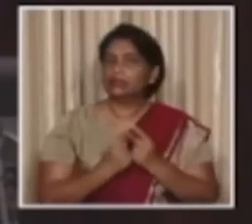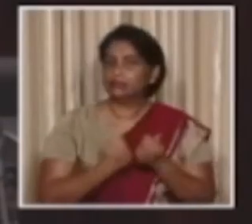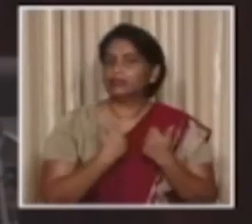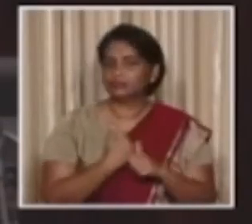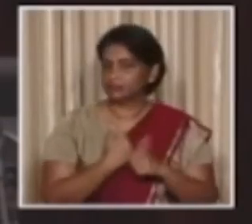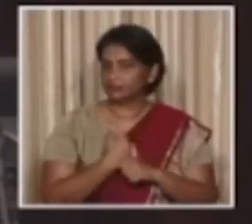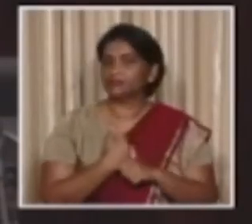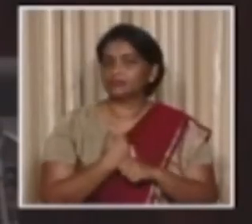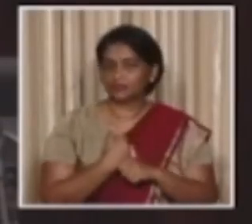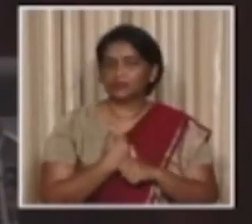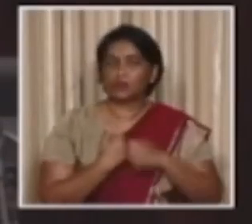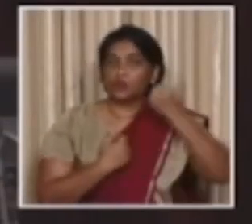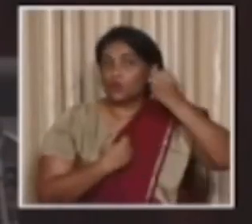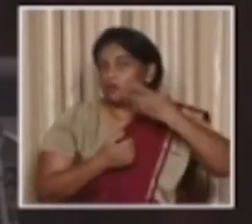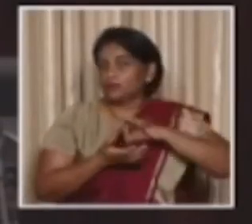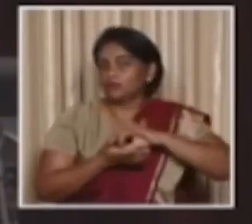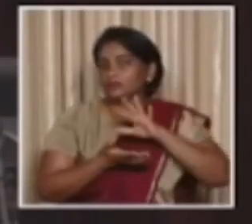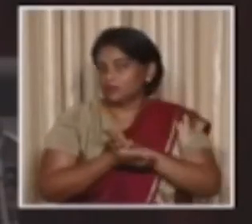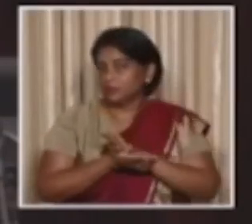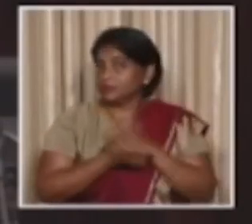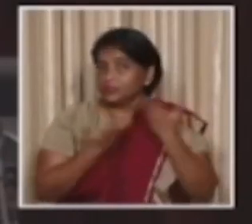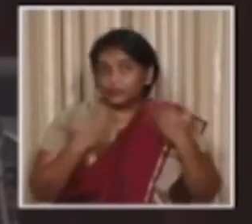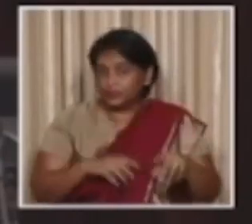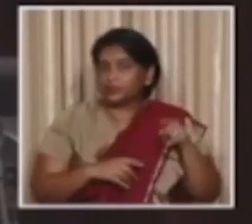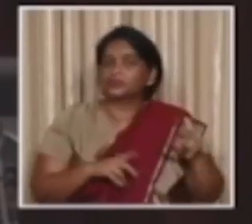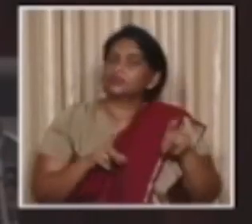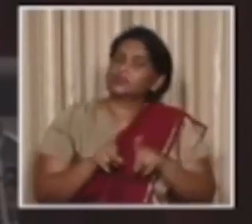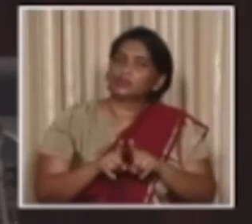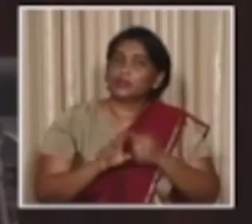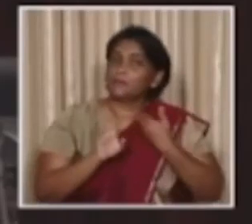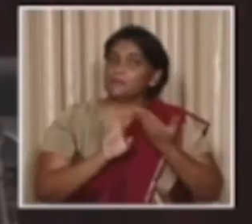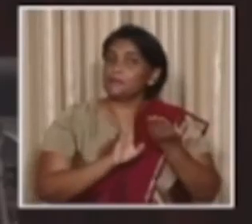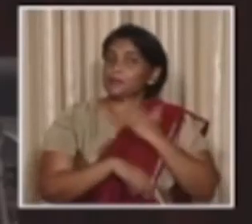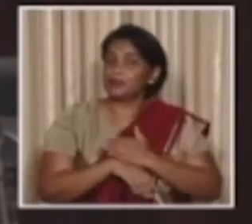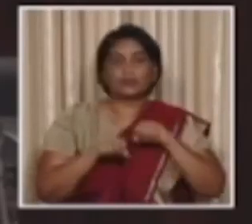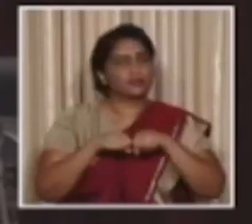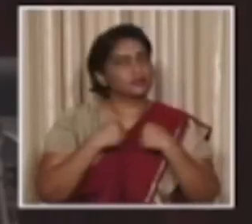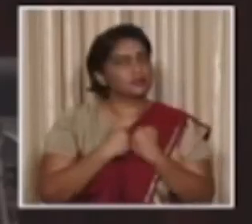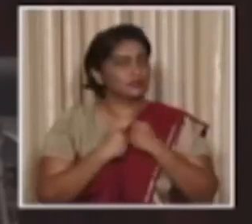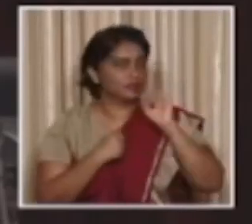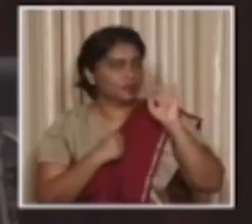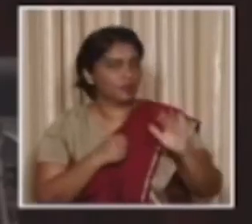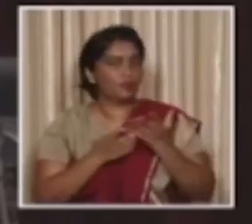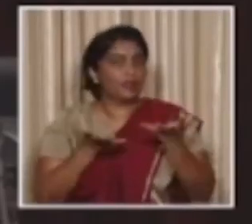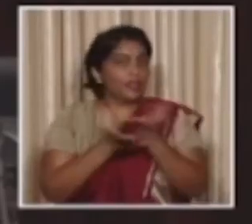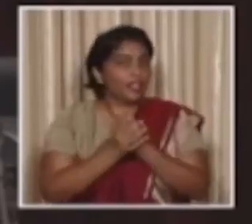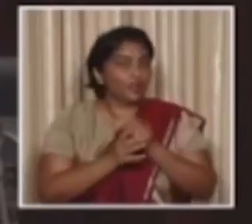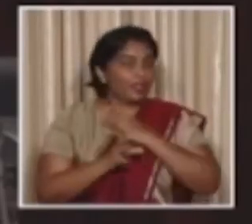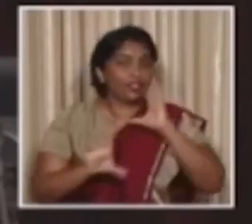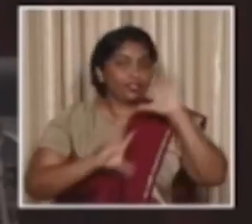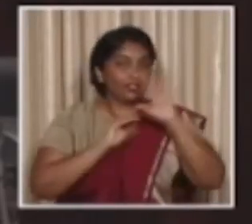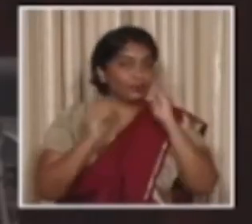කරන්න දිනවකවානු සකස් කරලා තියෙනවද? ඒ වගේම කලින් සමාගම විසින් එකතු කරපු දත්ත